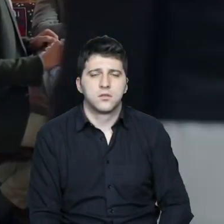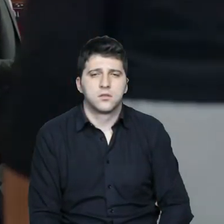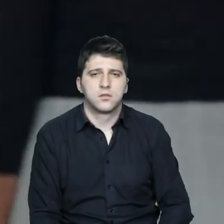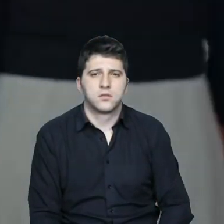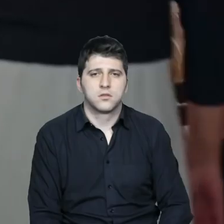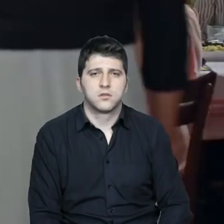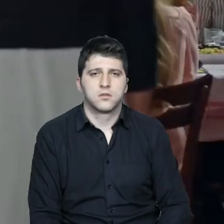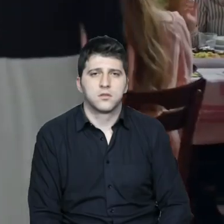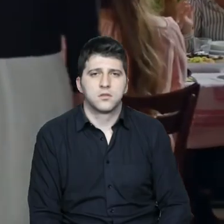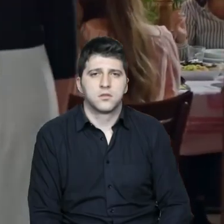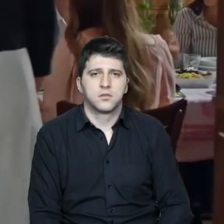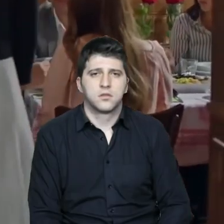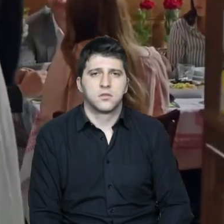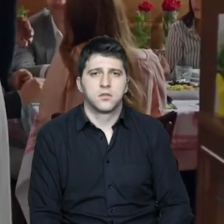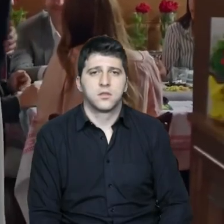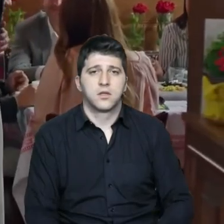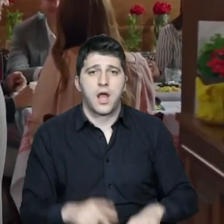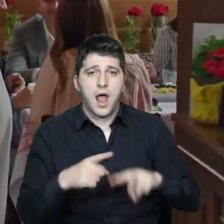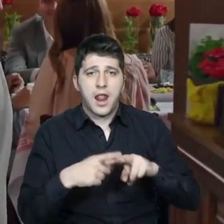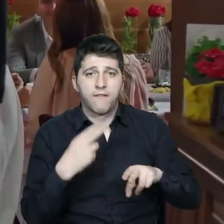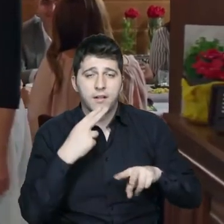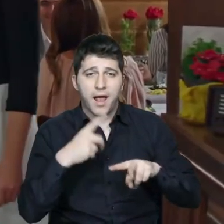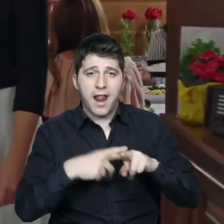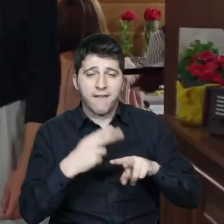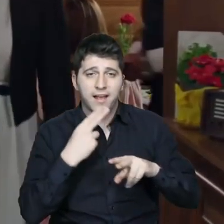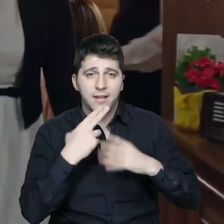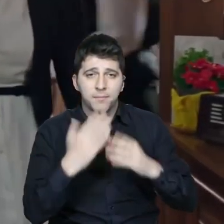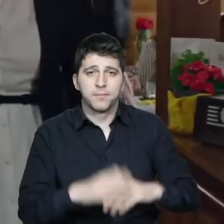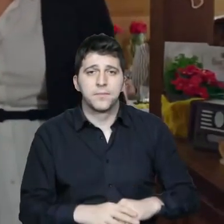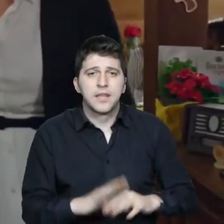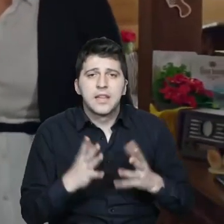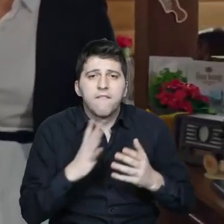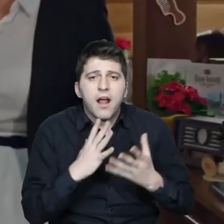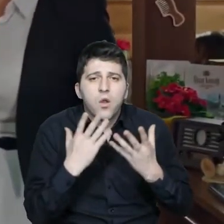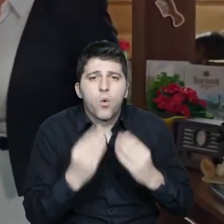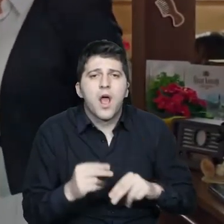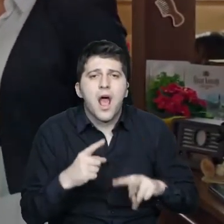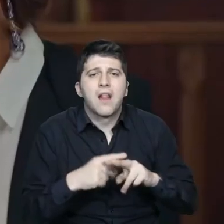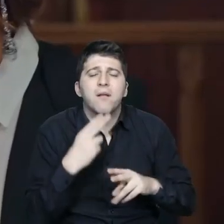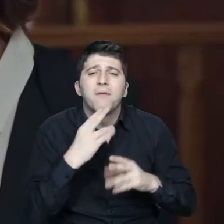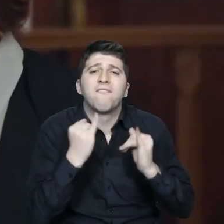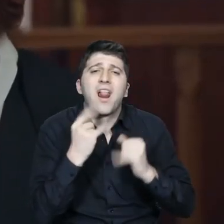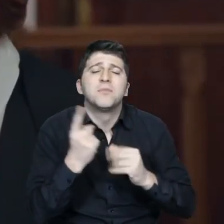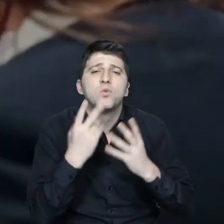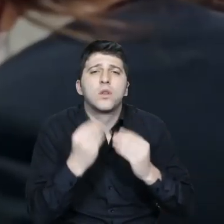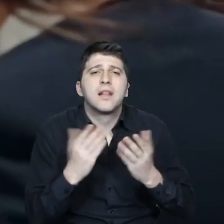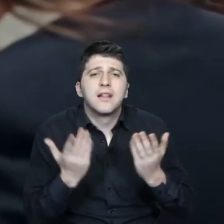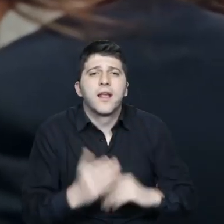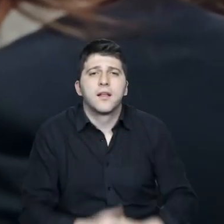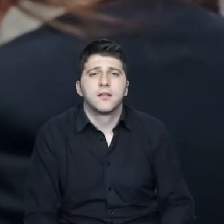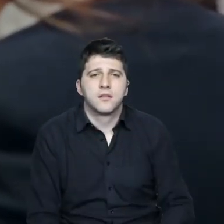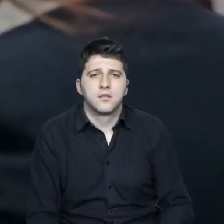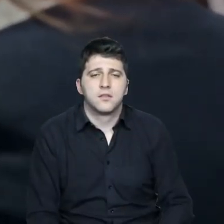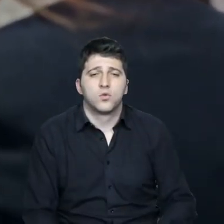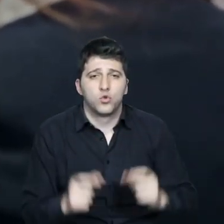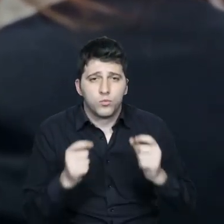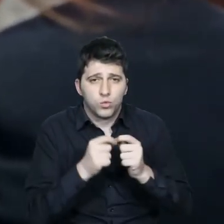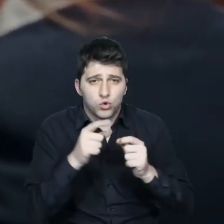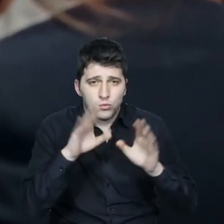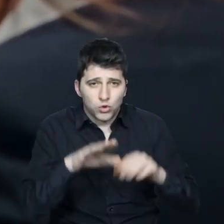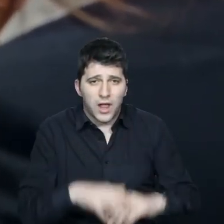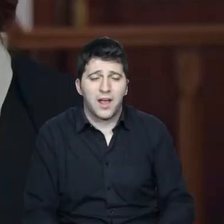İsmail konağa girdi. Alev Hanım, Alev Hanım, Alev Hanım. Ne var, ne oluyor? Alev Hanım, çok fena bir şey oldu. Ne? Burcu